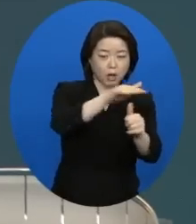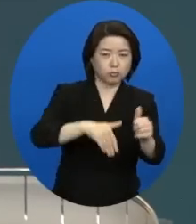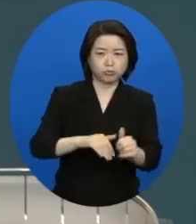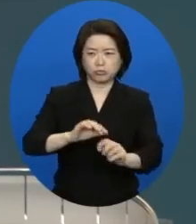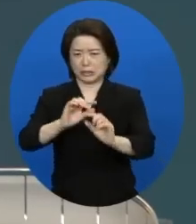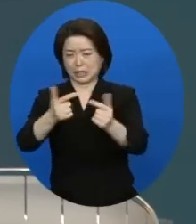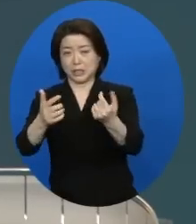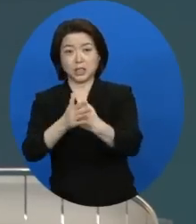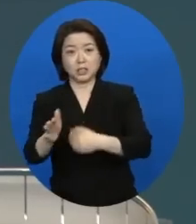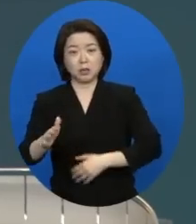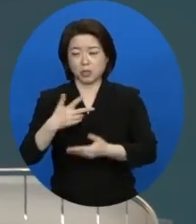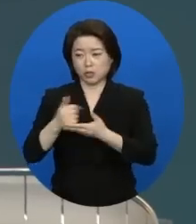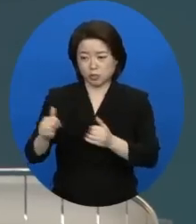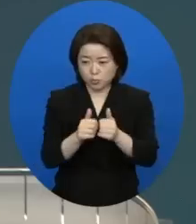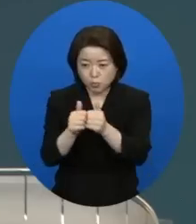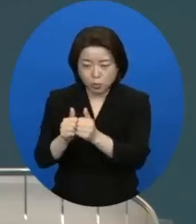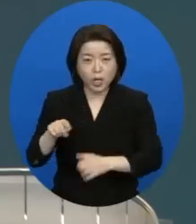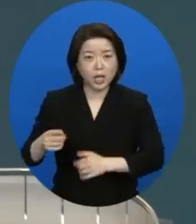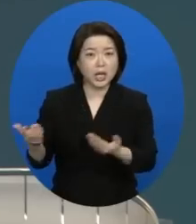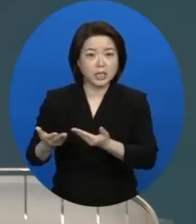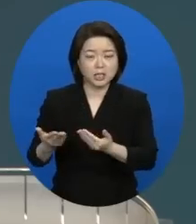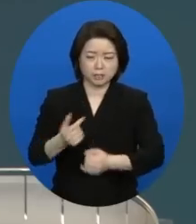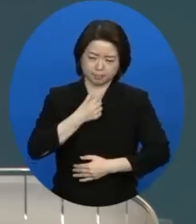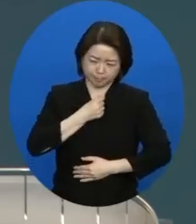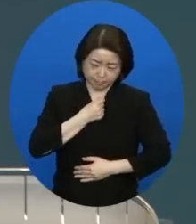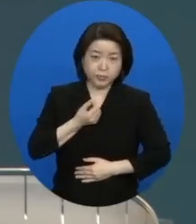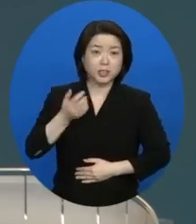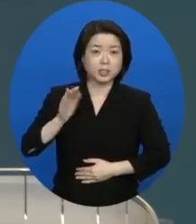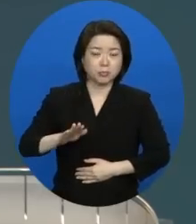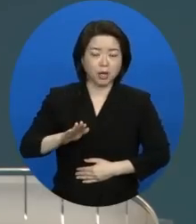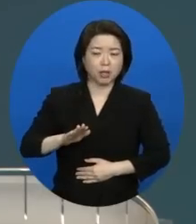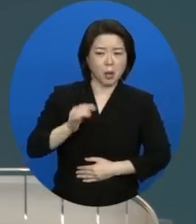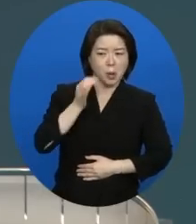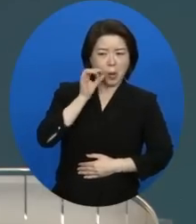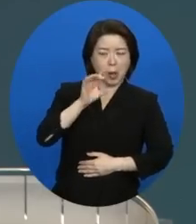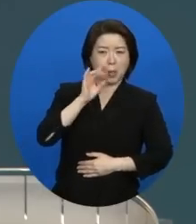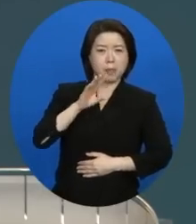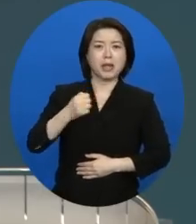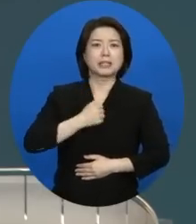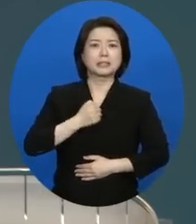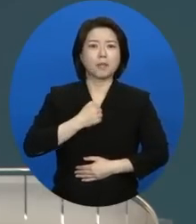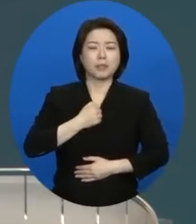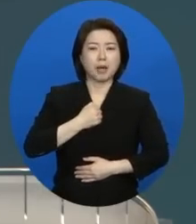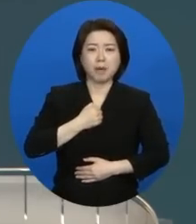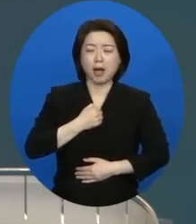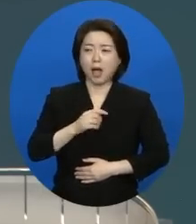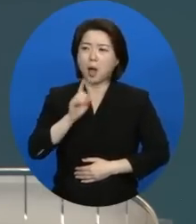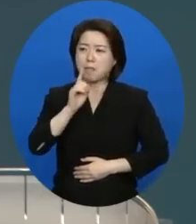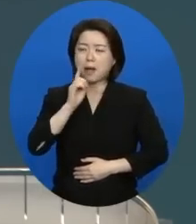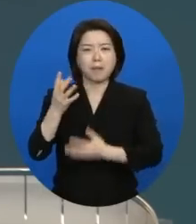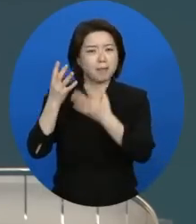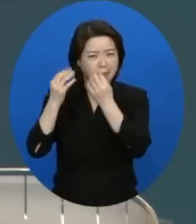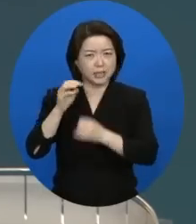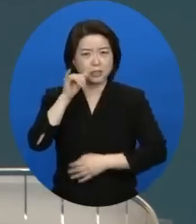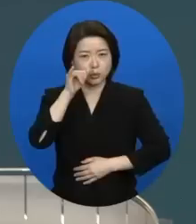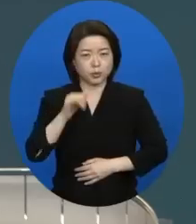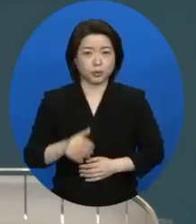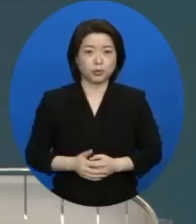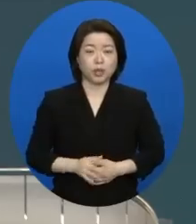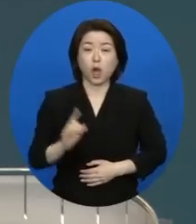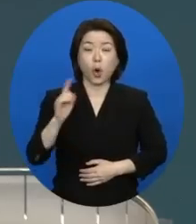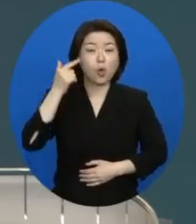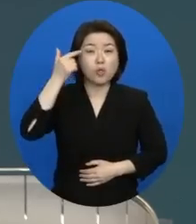때문에 주님과 동행하는 일을 하고 싶어도 못하는 답답함을 호소하는 분들이 많으세요.